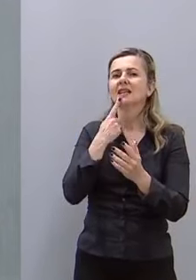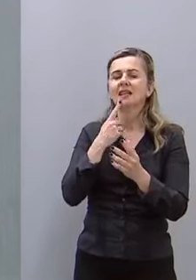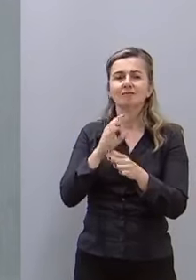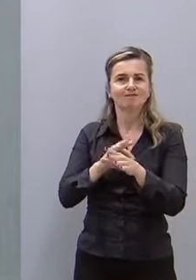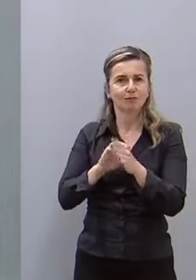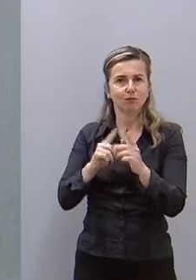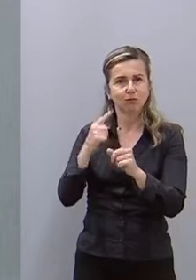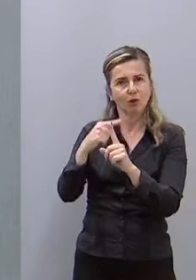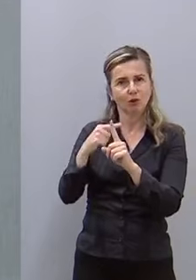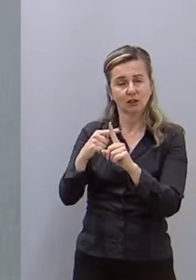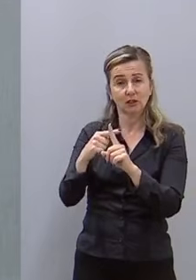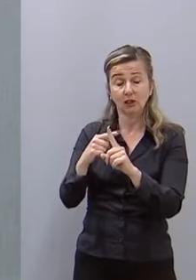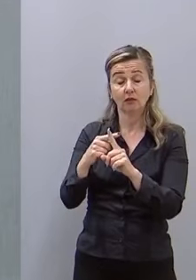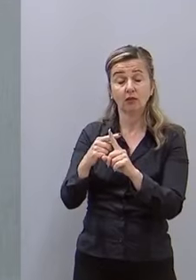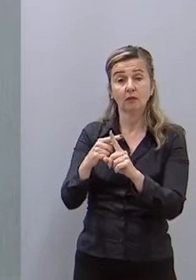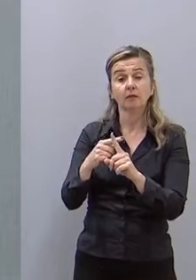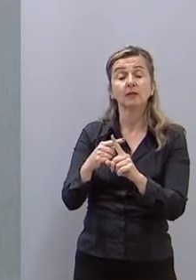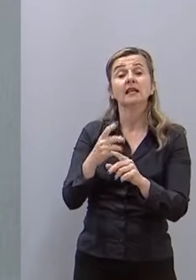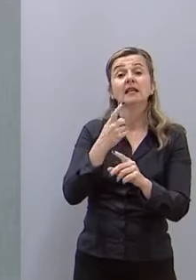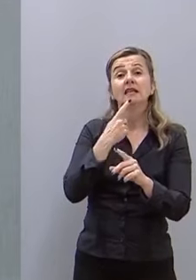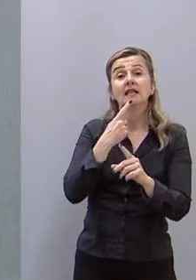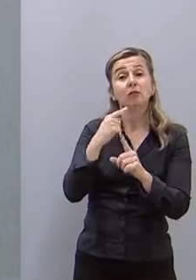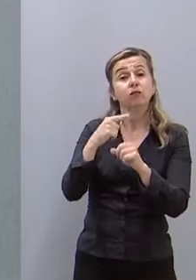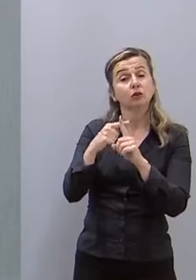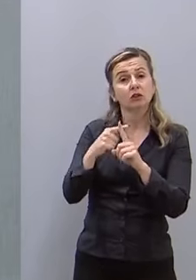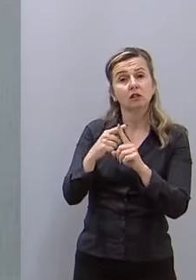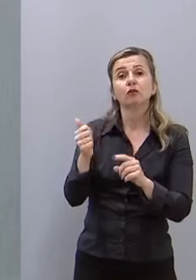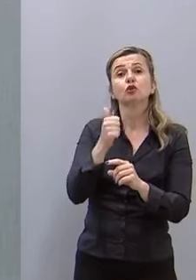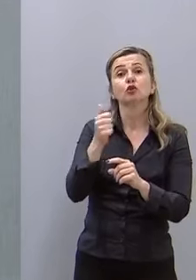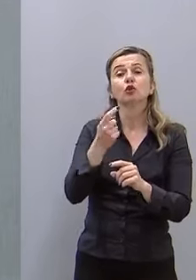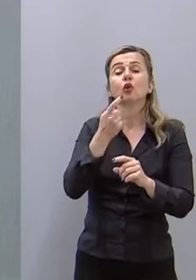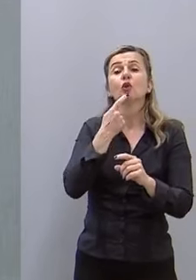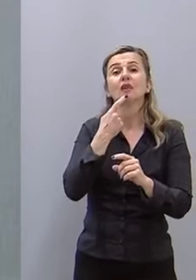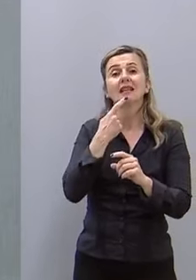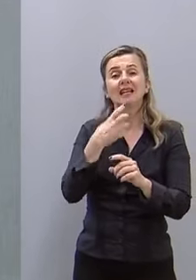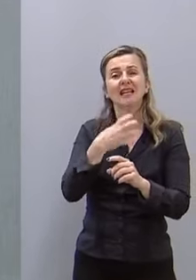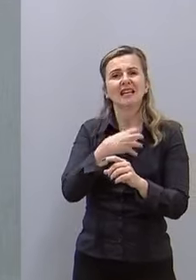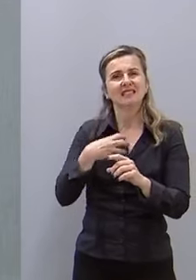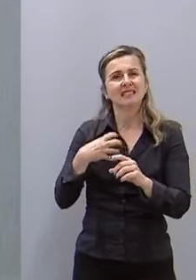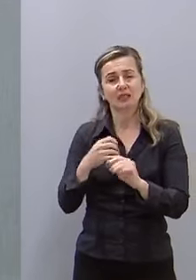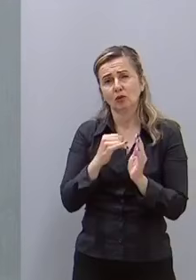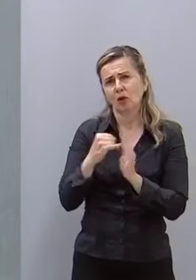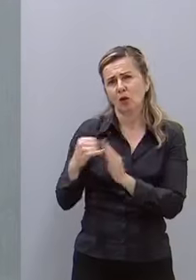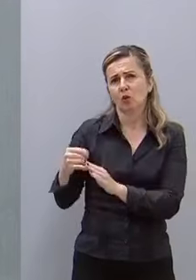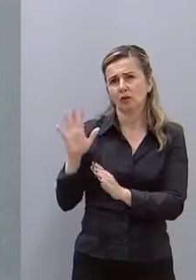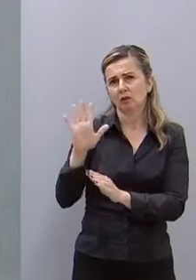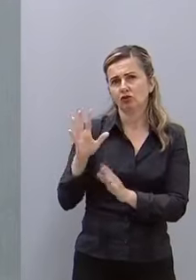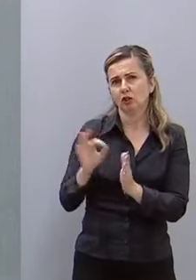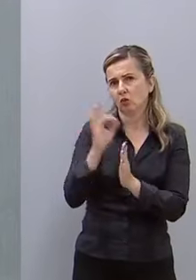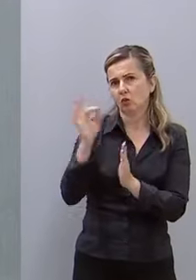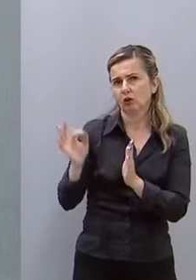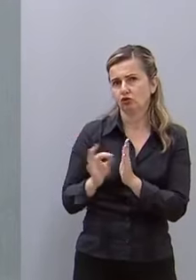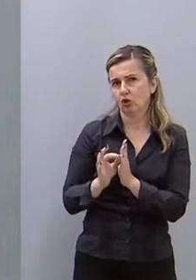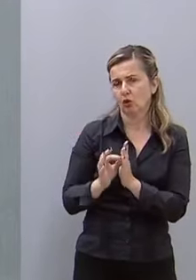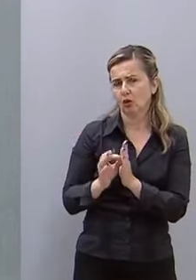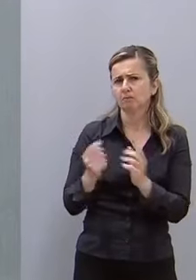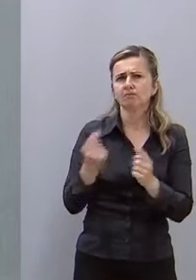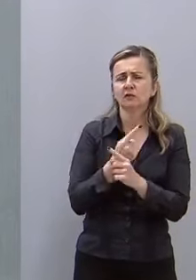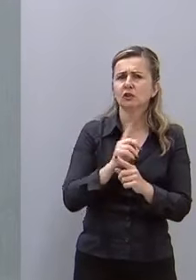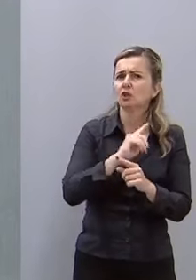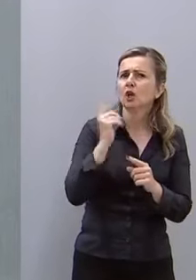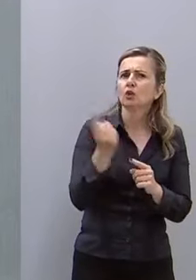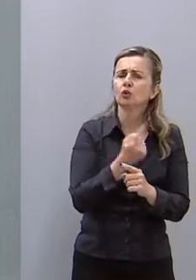ovvero si contano come positivi solo coloro che hanno avuto sintomi negli ultimi 5 giorni e quindi tutti invece